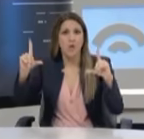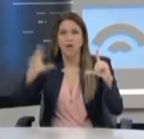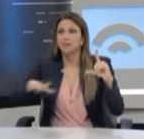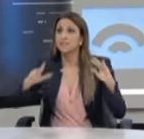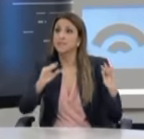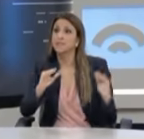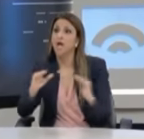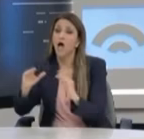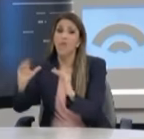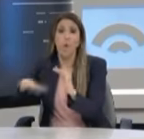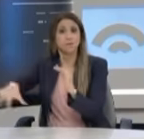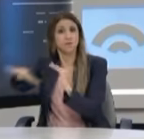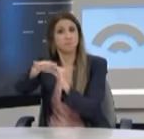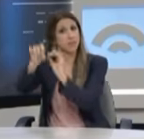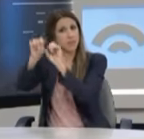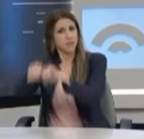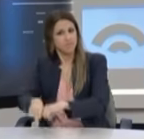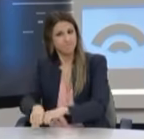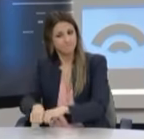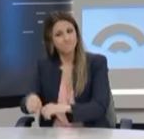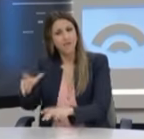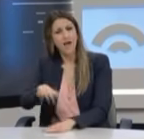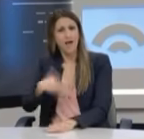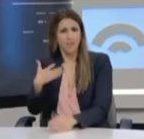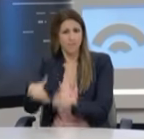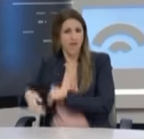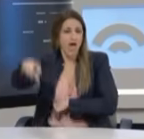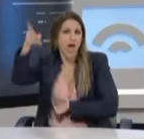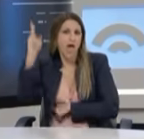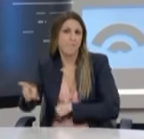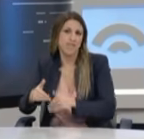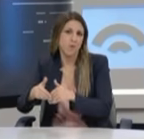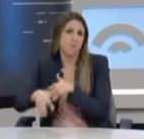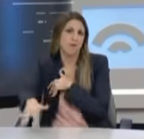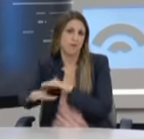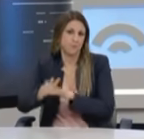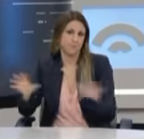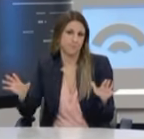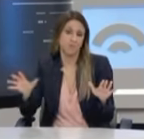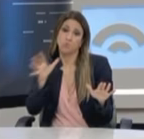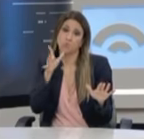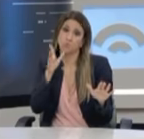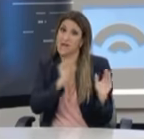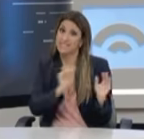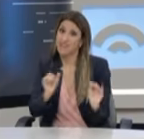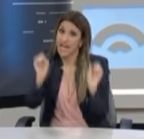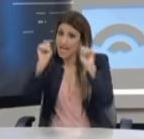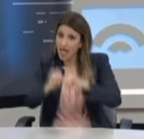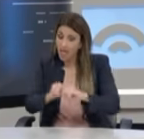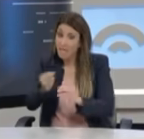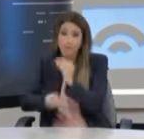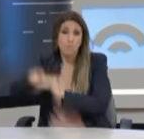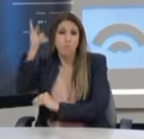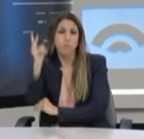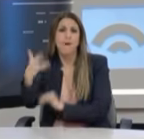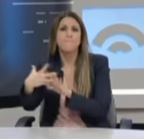περιοχή. Όμως δημιουργεί ένα διαρκές ναρκοπέδιο για το μέλλον. Πώς θα πιστοποιούνται τα προϊόντα με